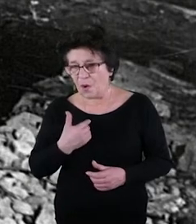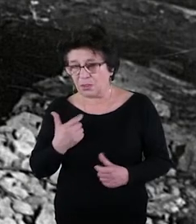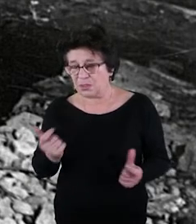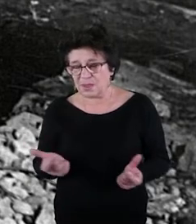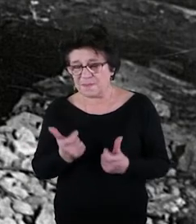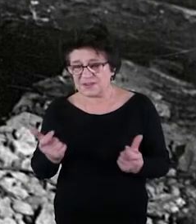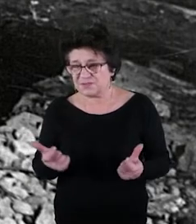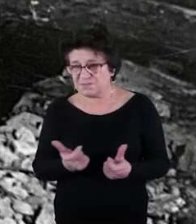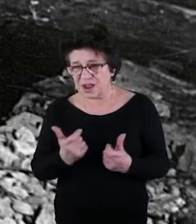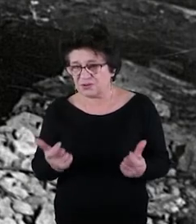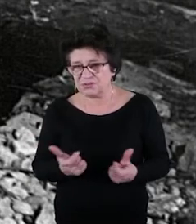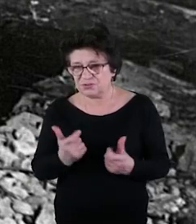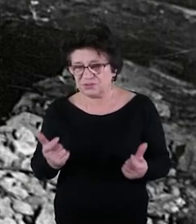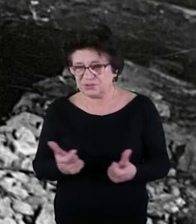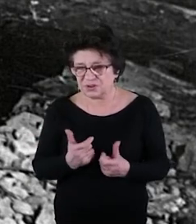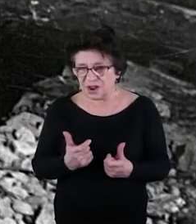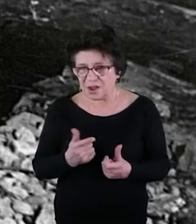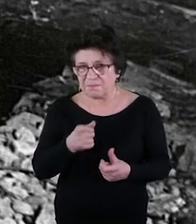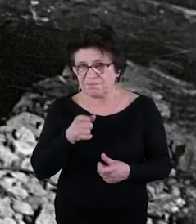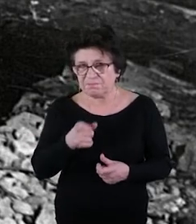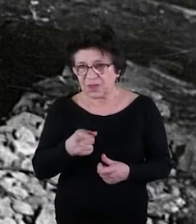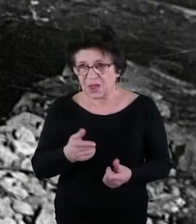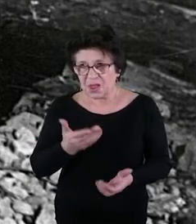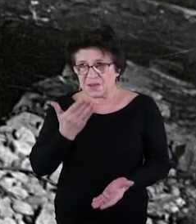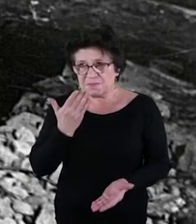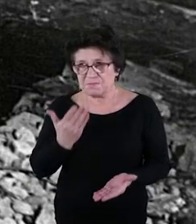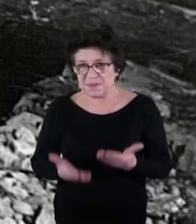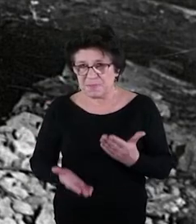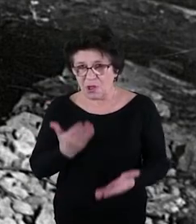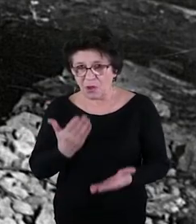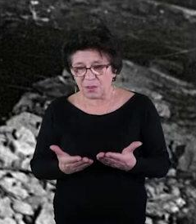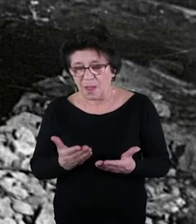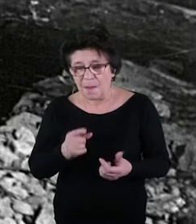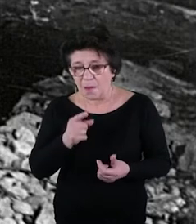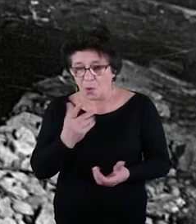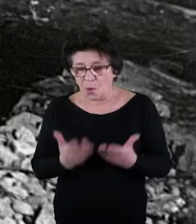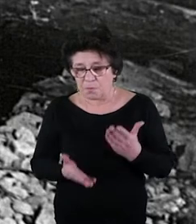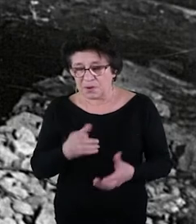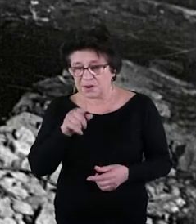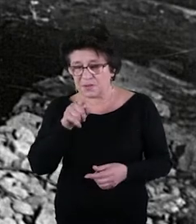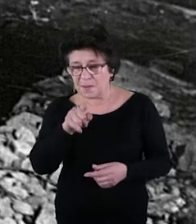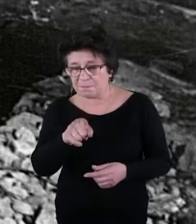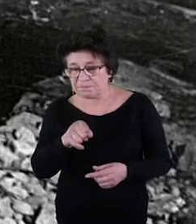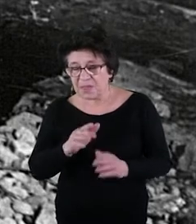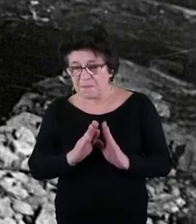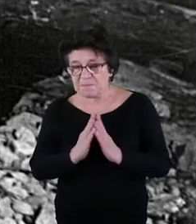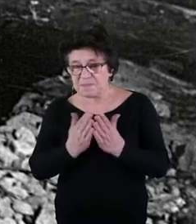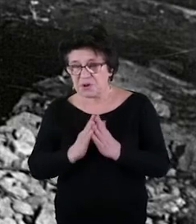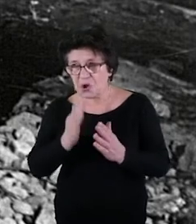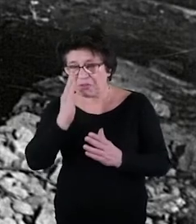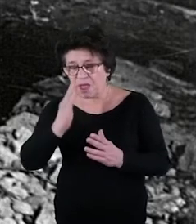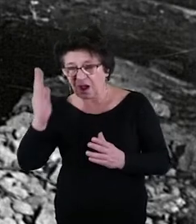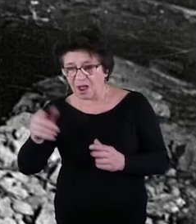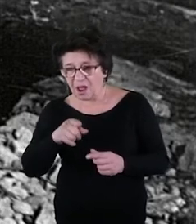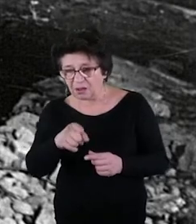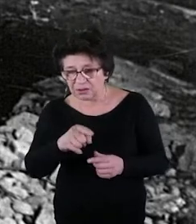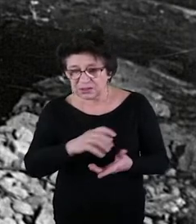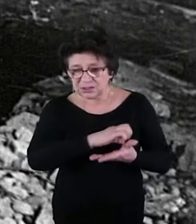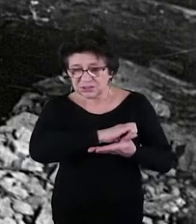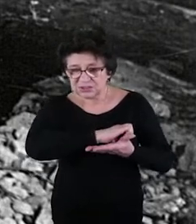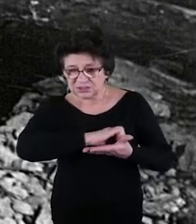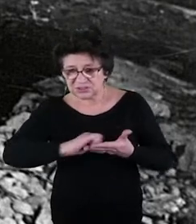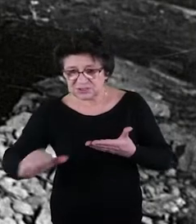kiedy trzeba było z biblioteki niemieckiej pod okiem Niemców i wywieźć i przewieźć taki walec olbrzymi